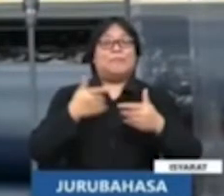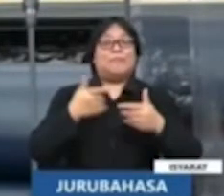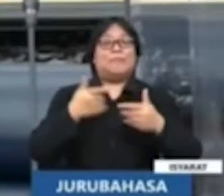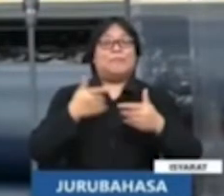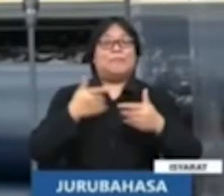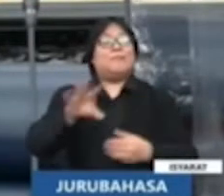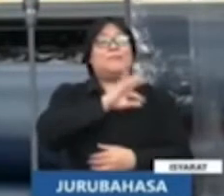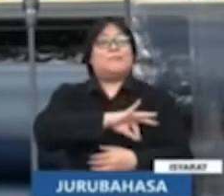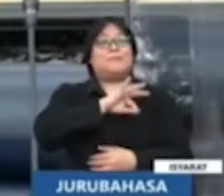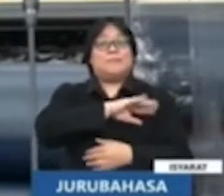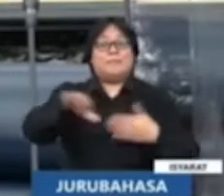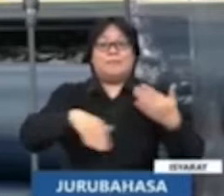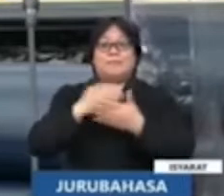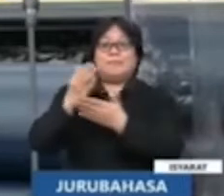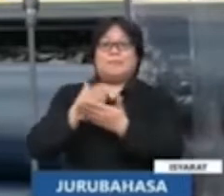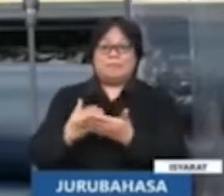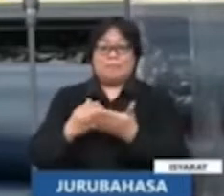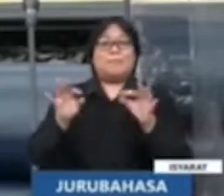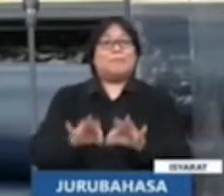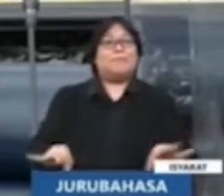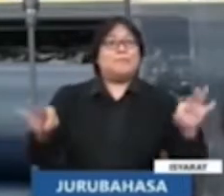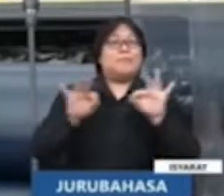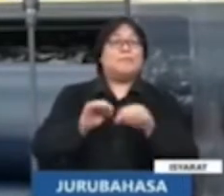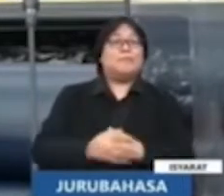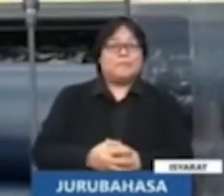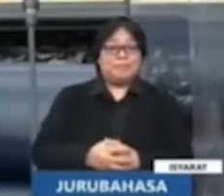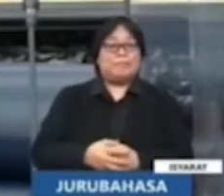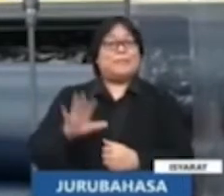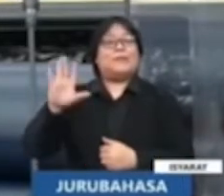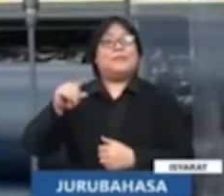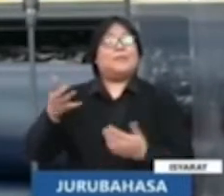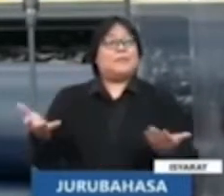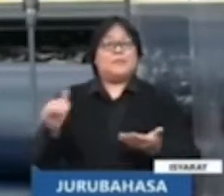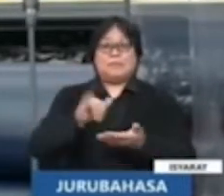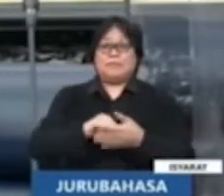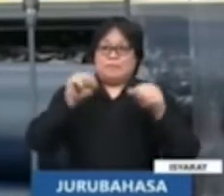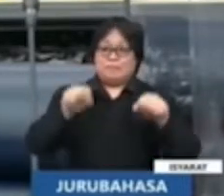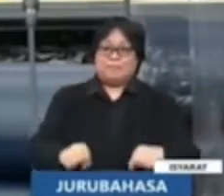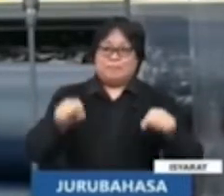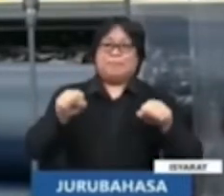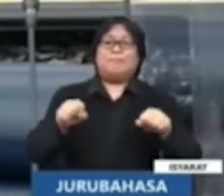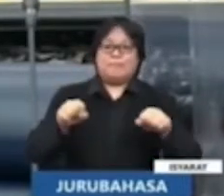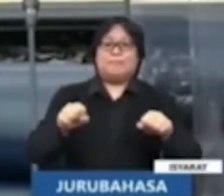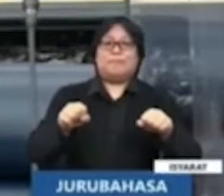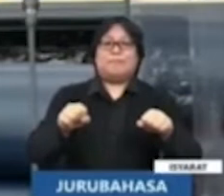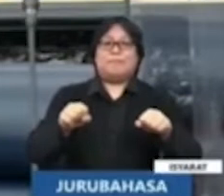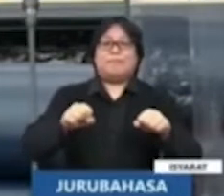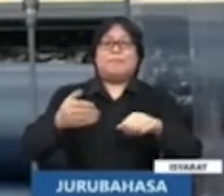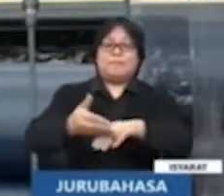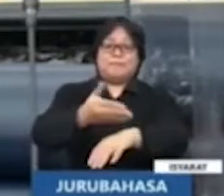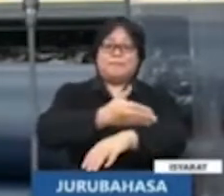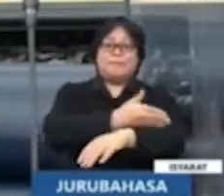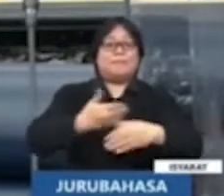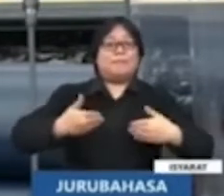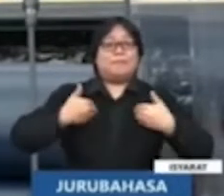dan membawa manfaat kepada semua pihak berkepentingan. Ini adalah kerana 5G adalah pemboleh daya ataupun enabler untuk menambah